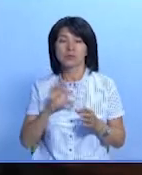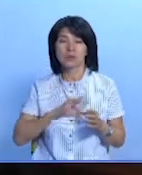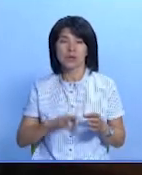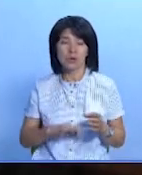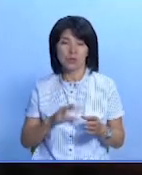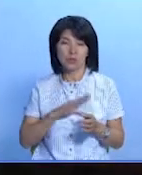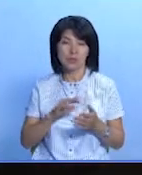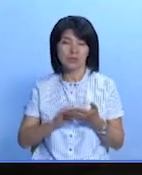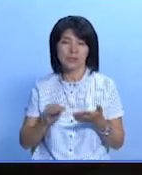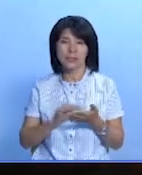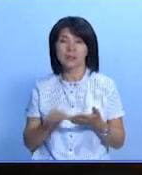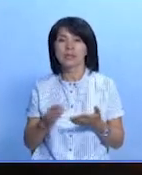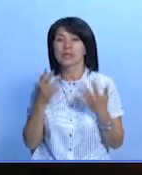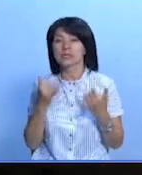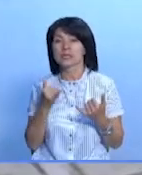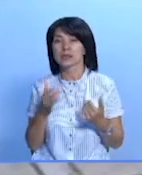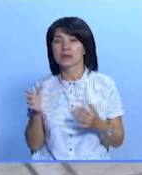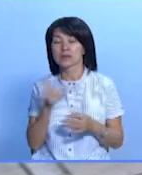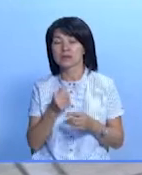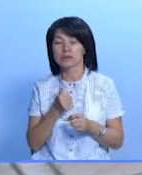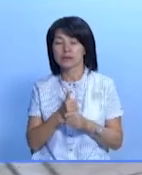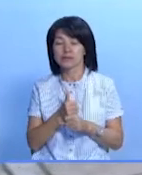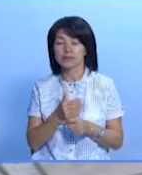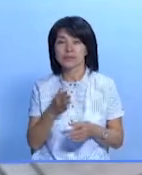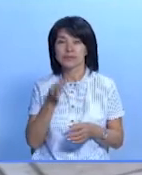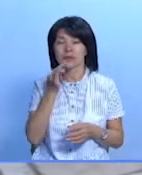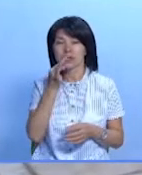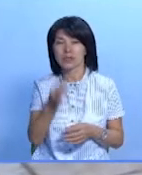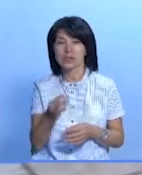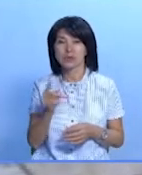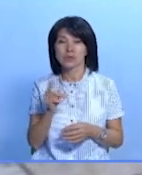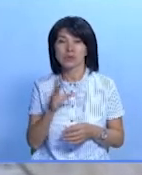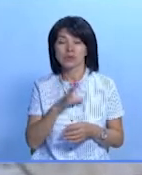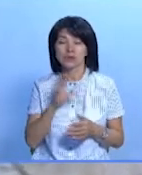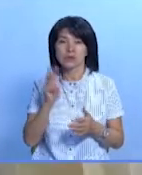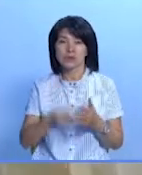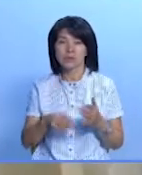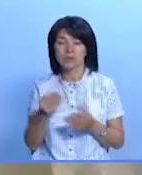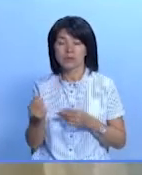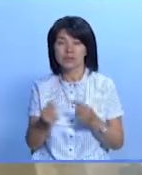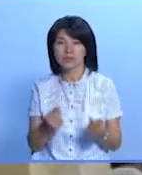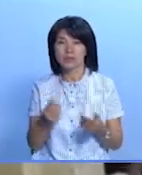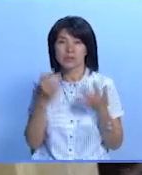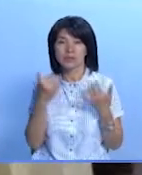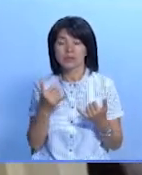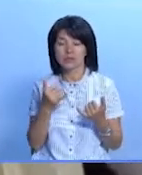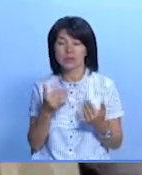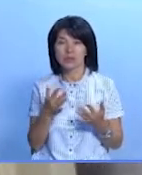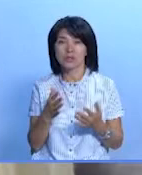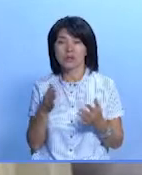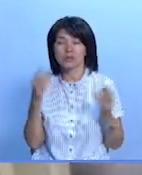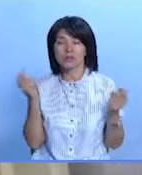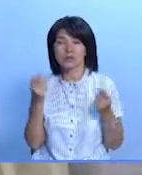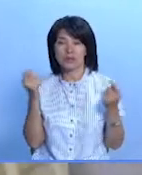Мемлекет басшысының өзі ана тілі газетіне берген сұхбатында тойың тойға аласын деп әндетіп, той тойлап жүретін уақыт емес. Бүгінгідей технологияның заманында той